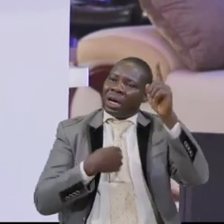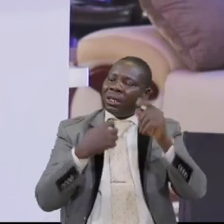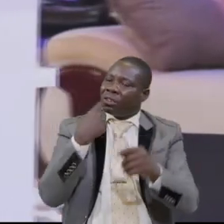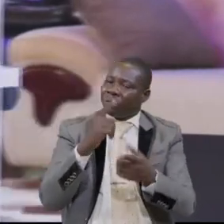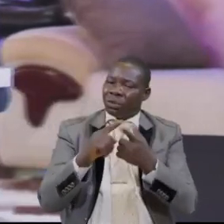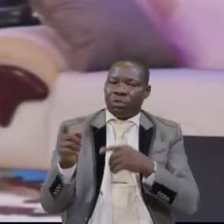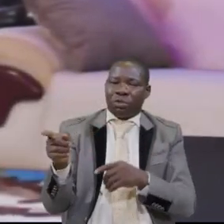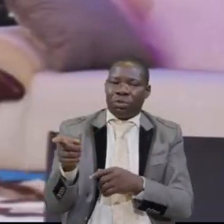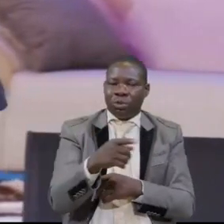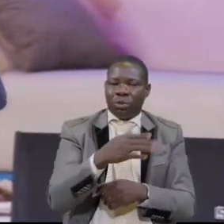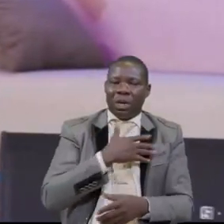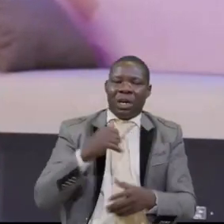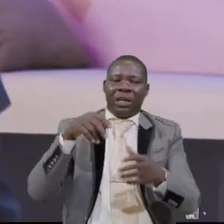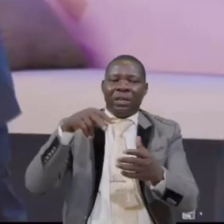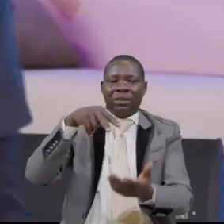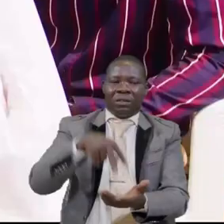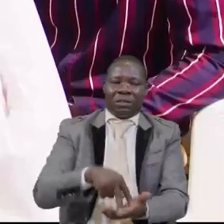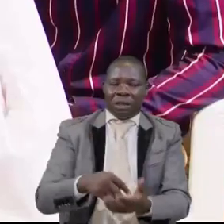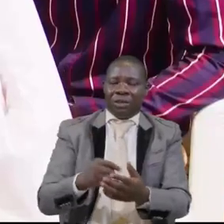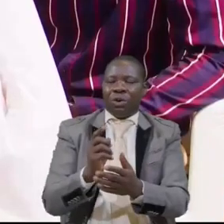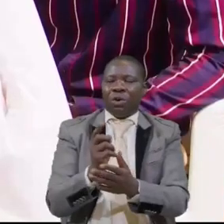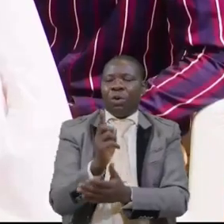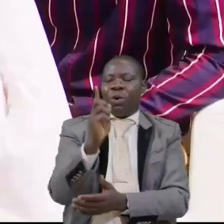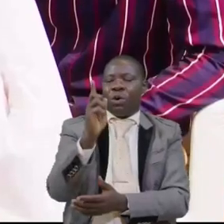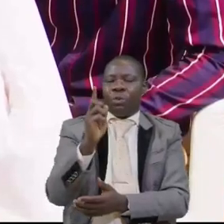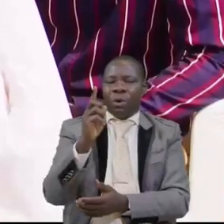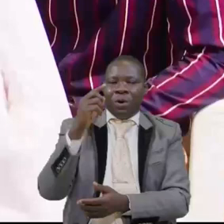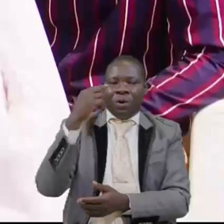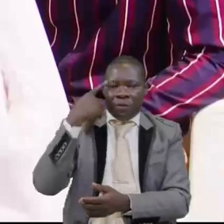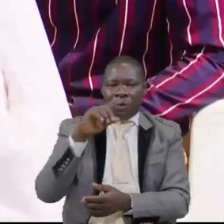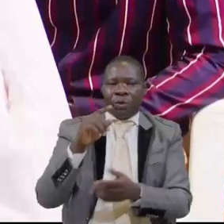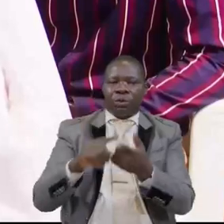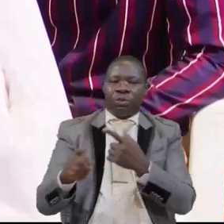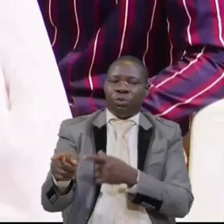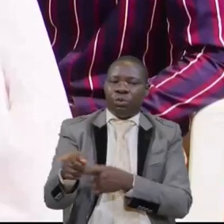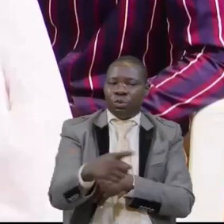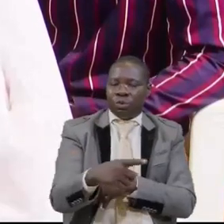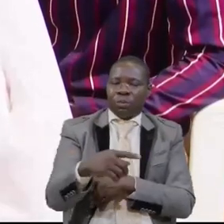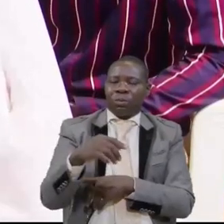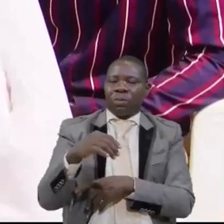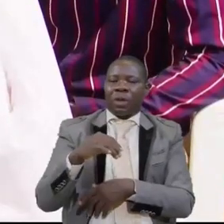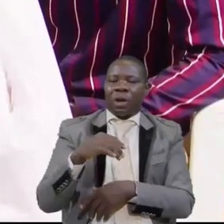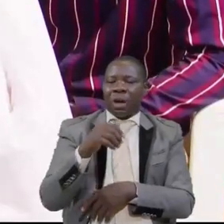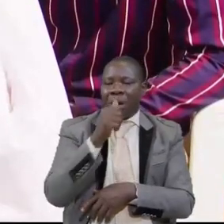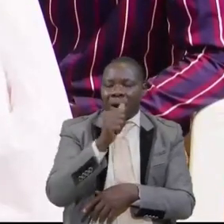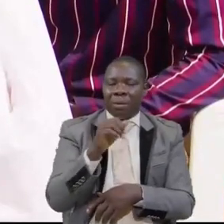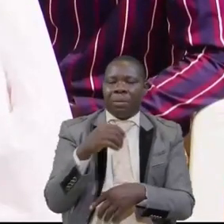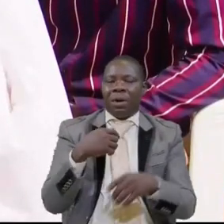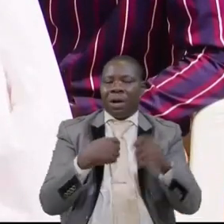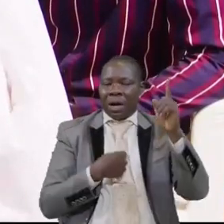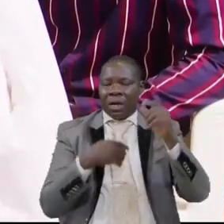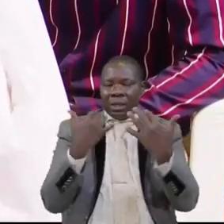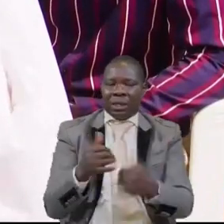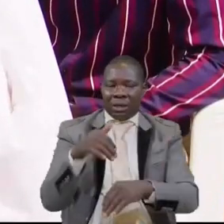debout. Et tiens-toi debout à la place où tu es, car je suis maintenant envoyé vers